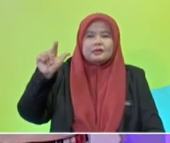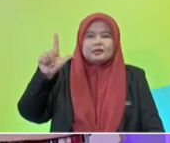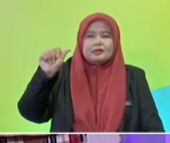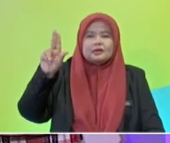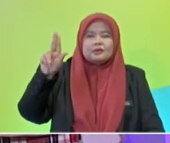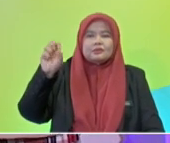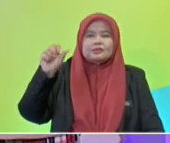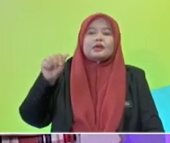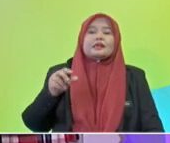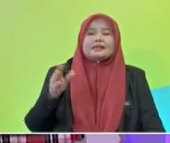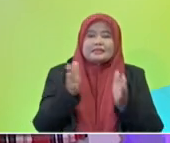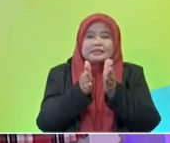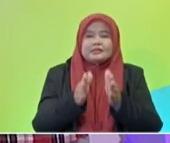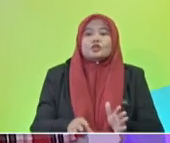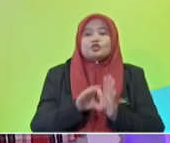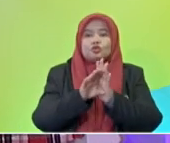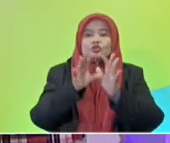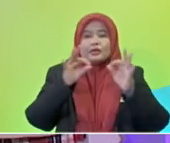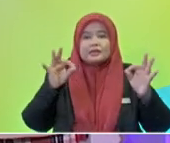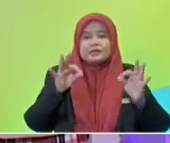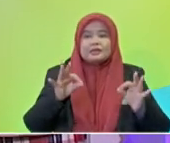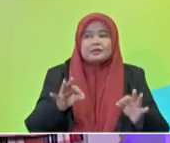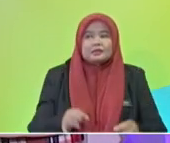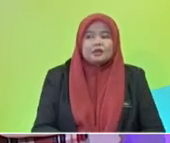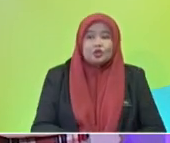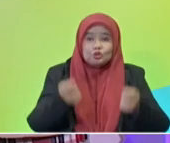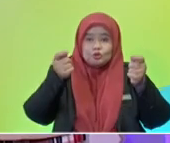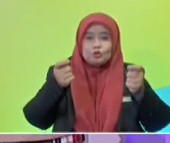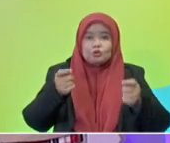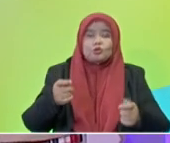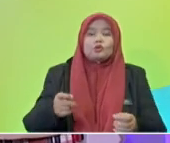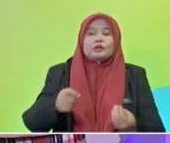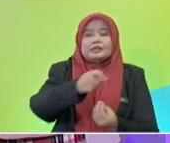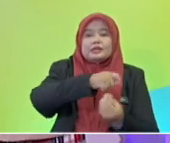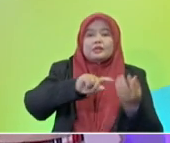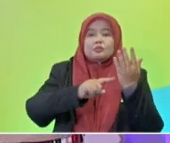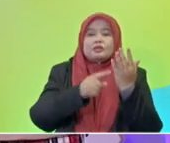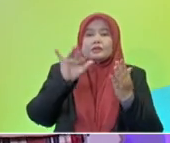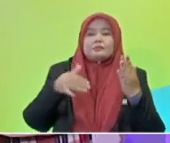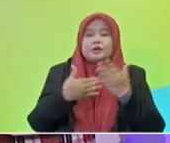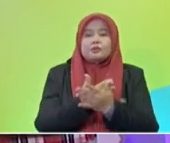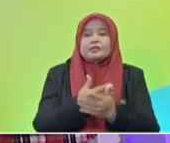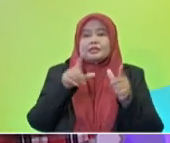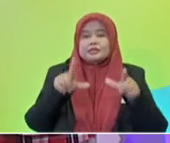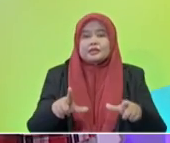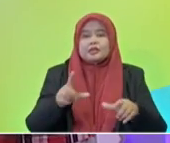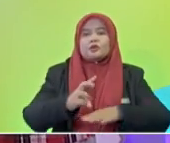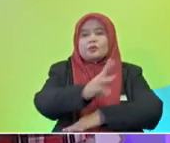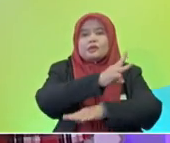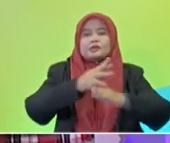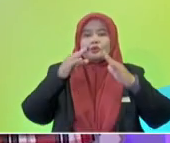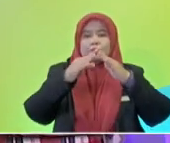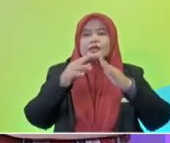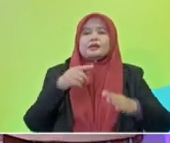kecil contoh ayat Cikgu bagi di sini Tong kitar semula yang baharu diletak di kawasan perumahan